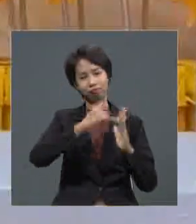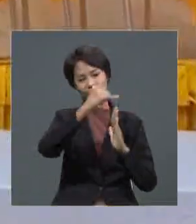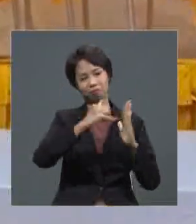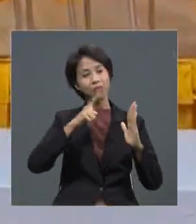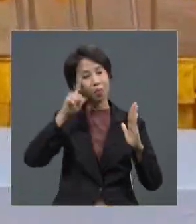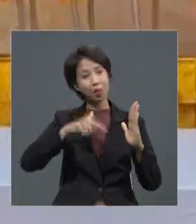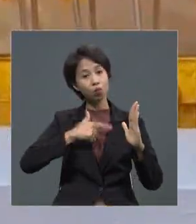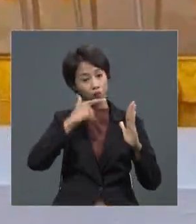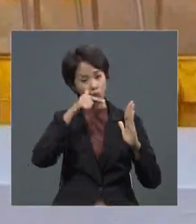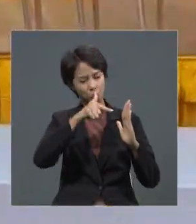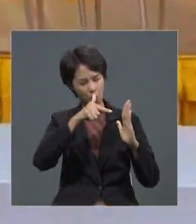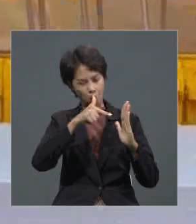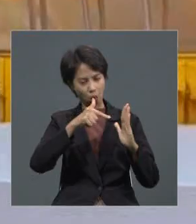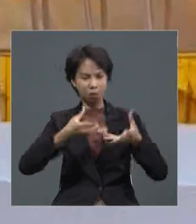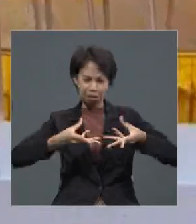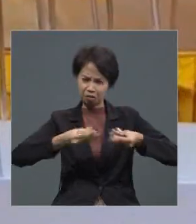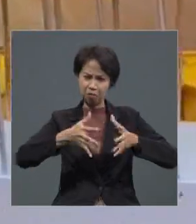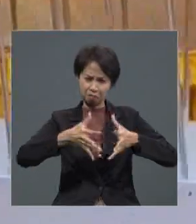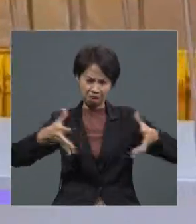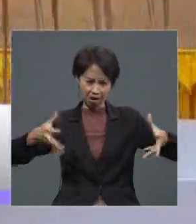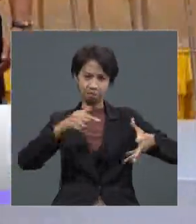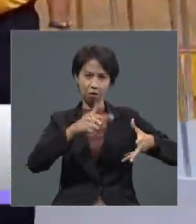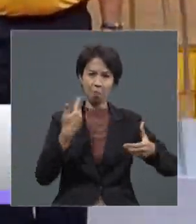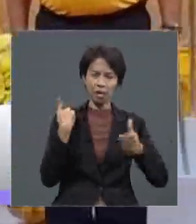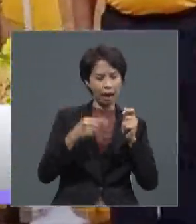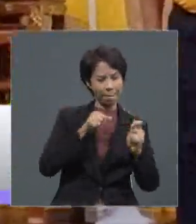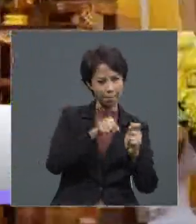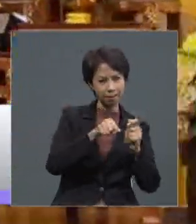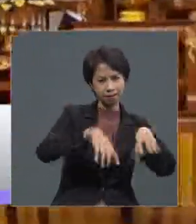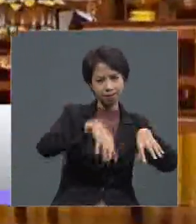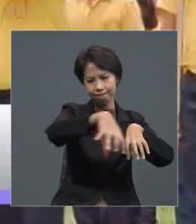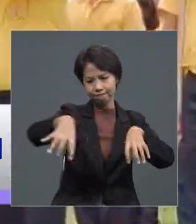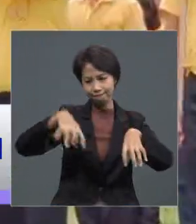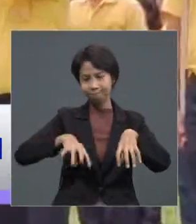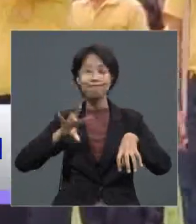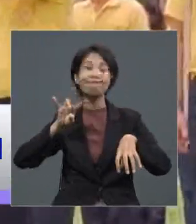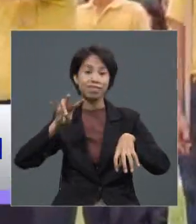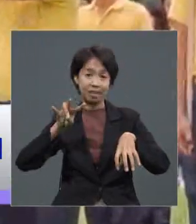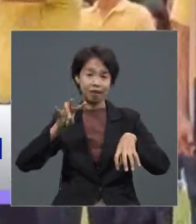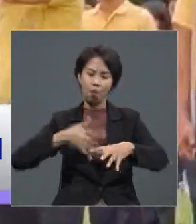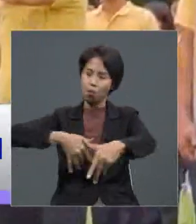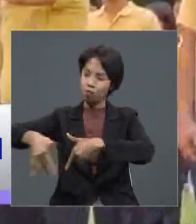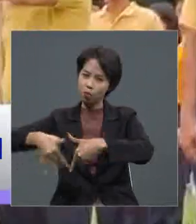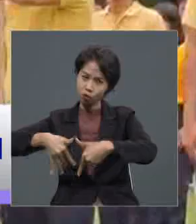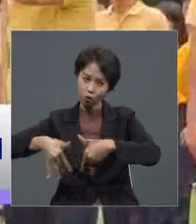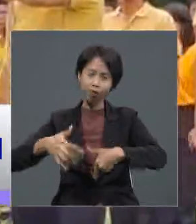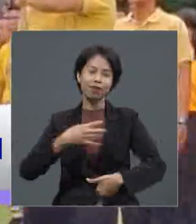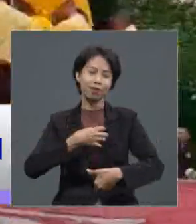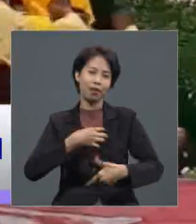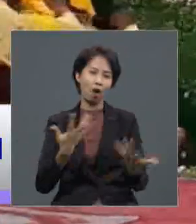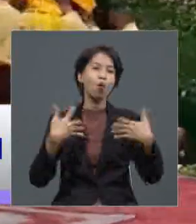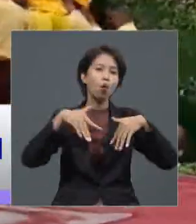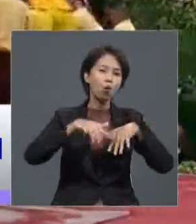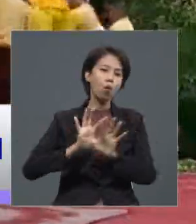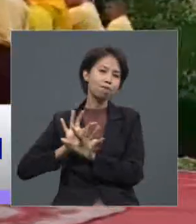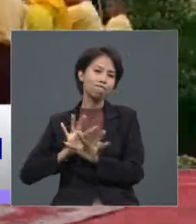ที่เขาเยอะนะเพราะฉะนั้นทั้งหมดเนี่ย7อำเภอเขาจะต้องผ่านทุกอำเภอเพราะว่าประชาชนทุกอำเภอเนี่ยอยากจะมาร่วมเมื่อว